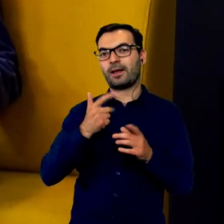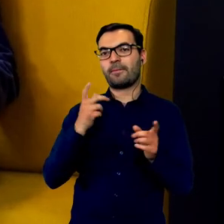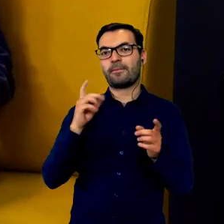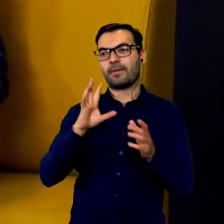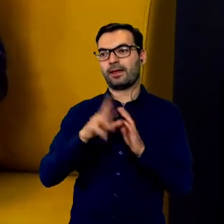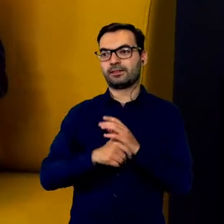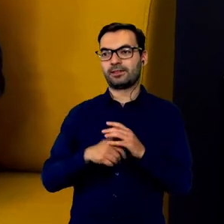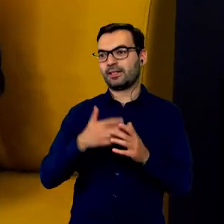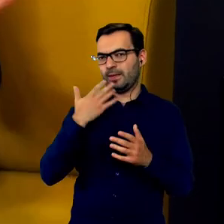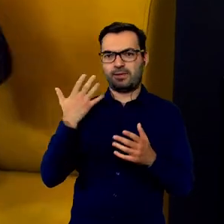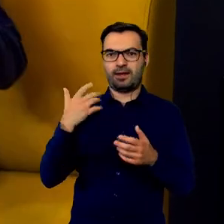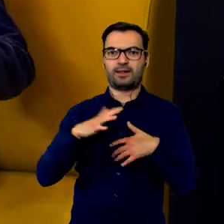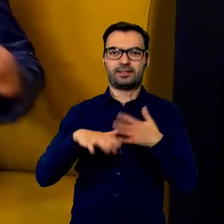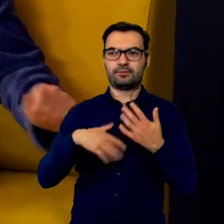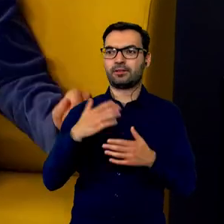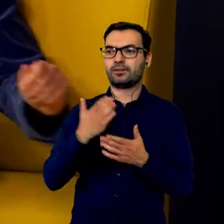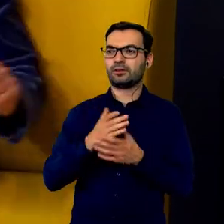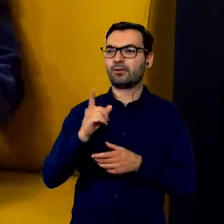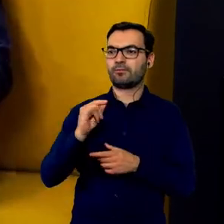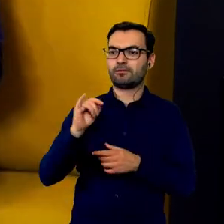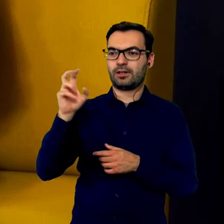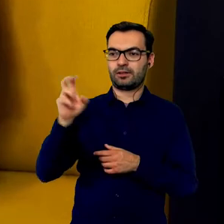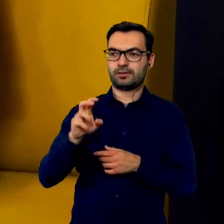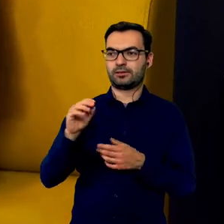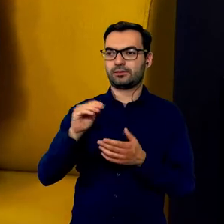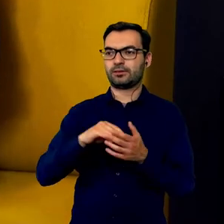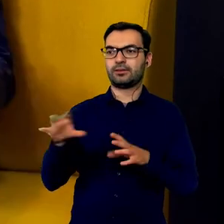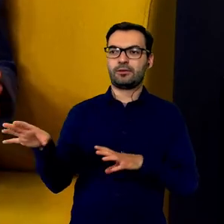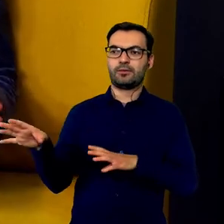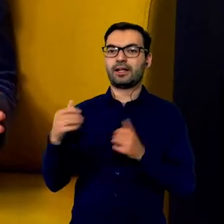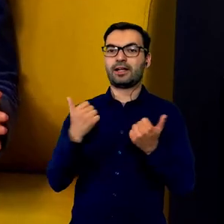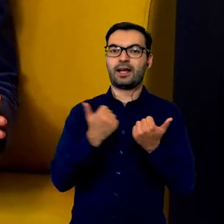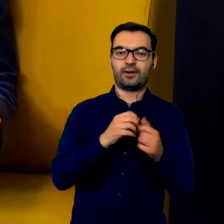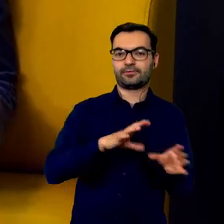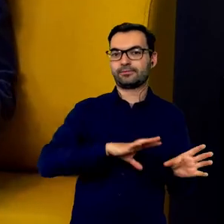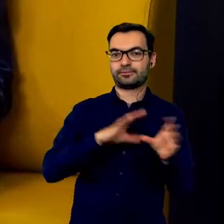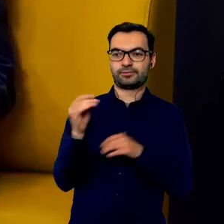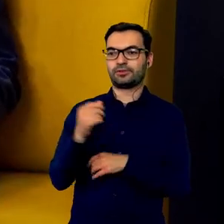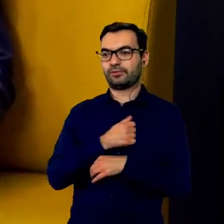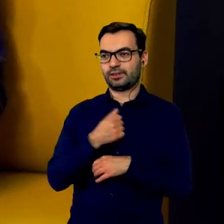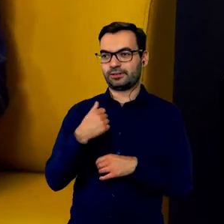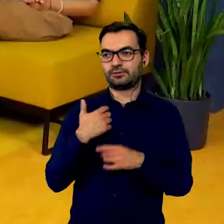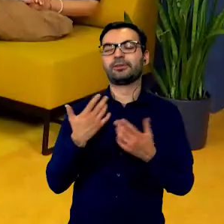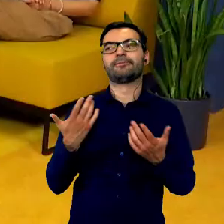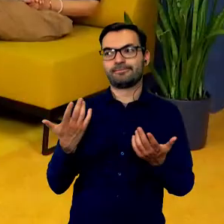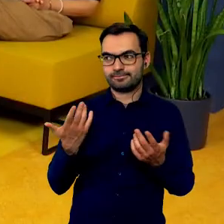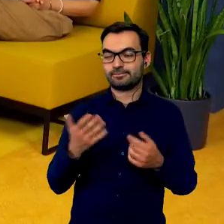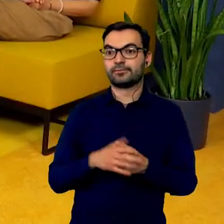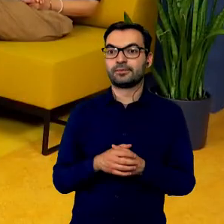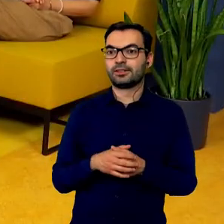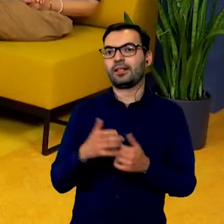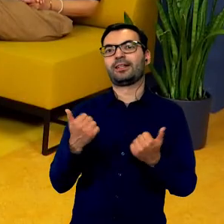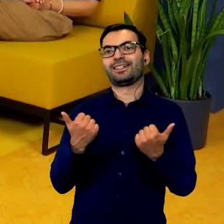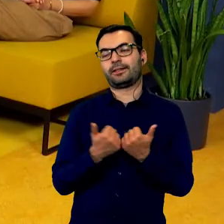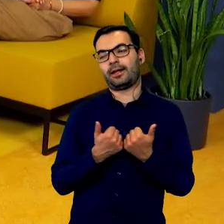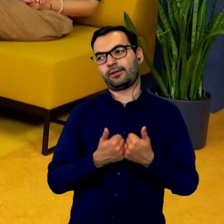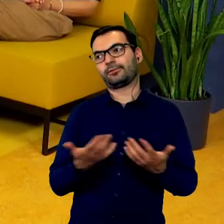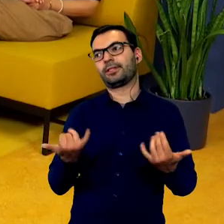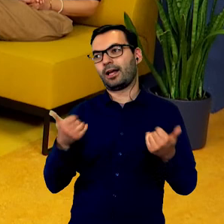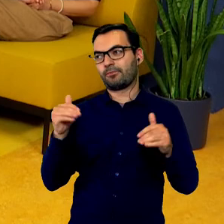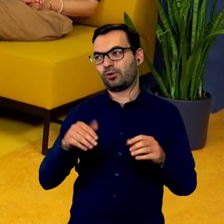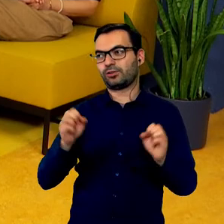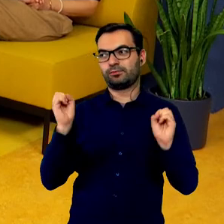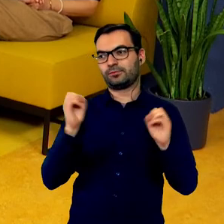nie robił afery, że może o Pilchu, pisarzu, że przeprowadził się z Krakowa do Warszawy. Było głośno. No ale to Kraków, jak